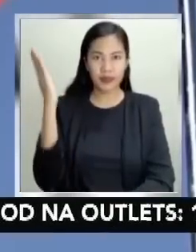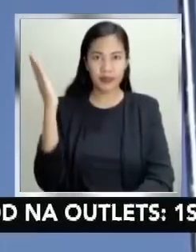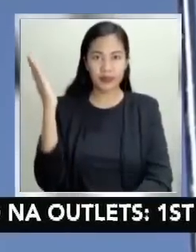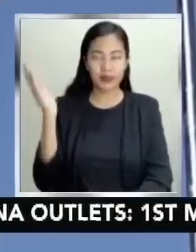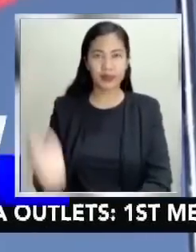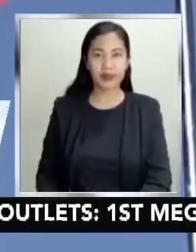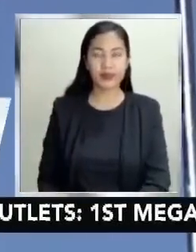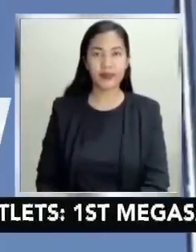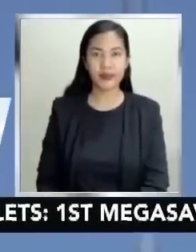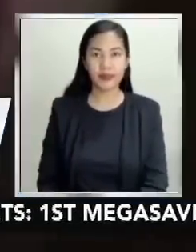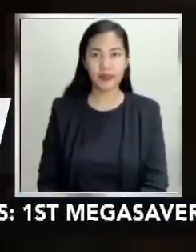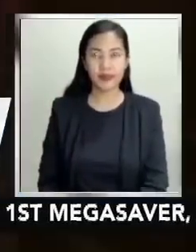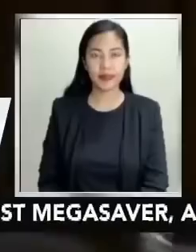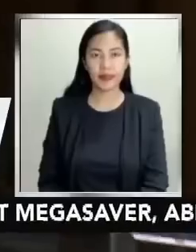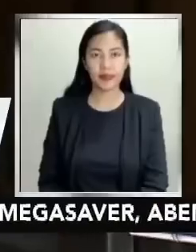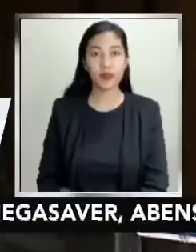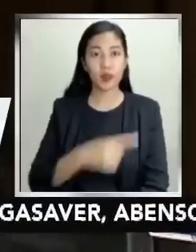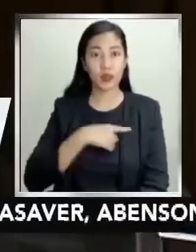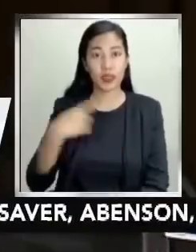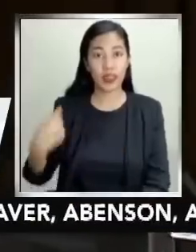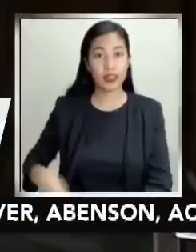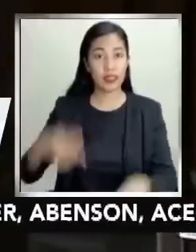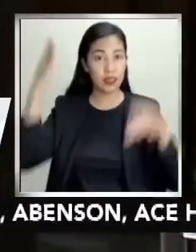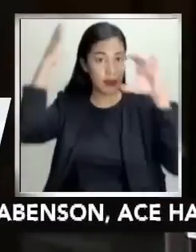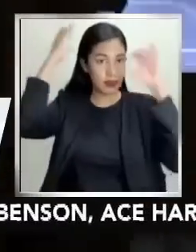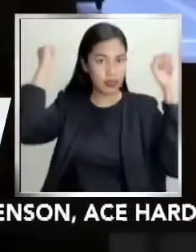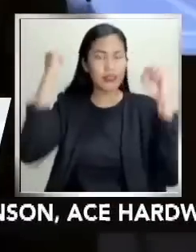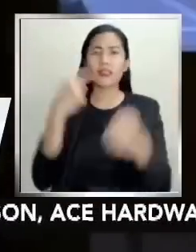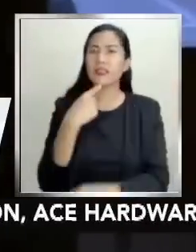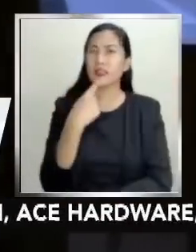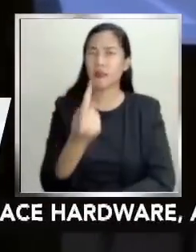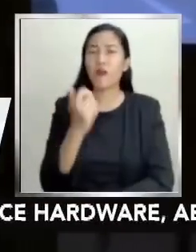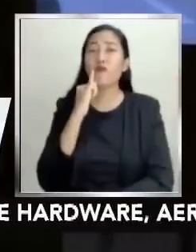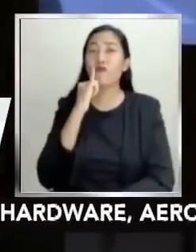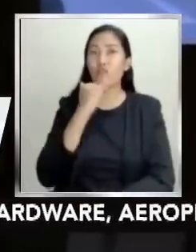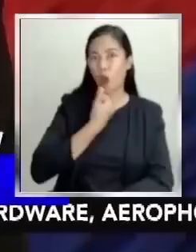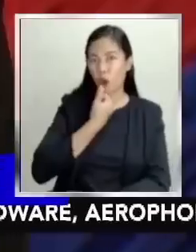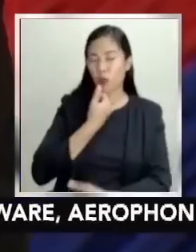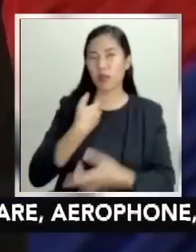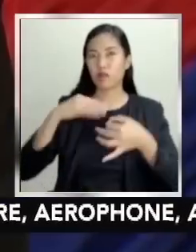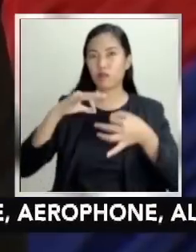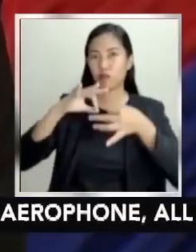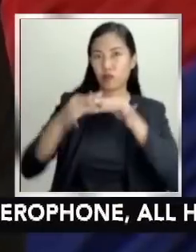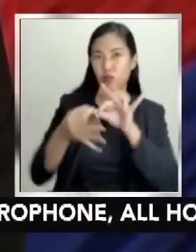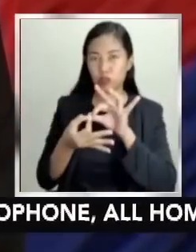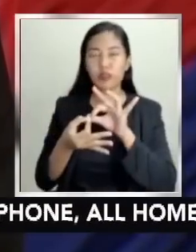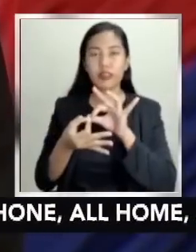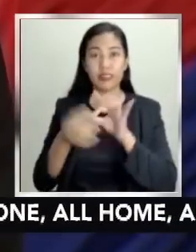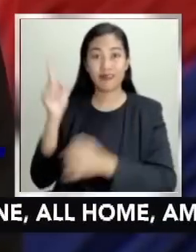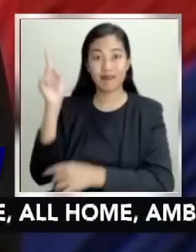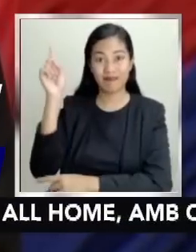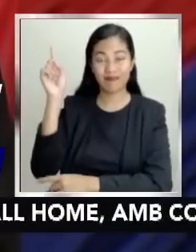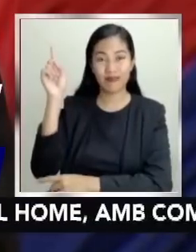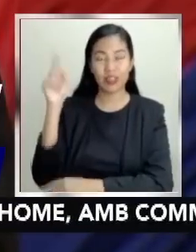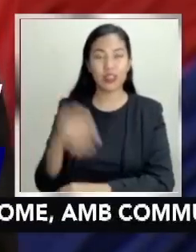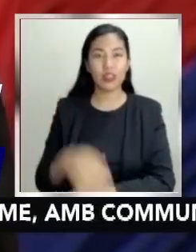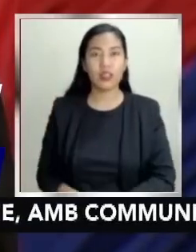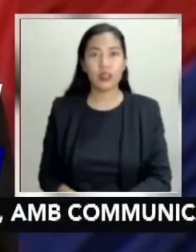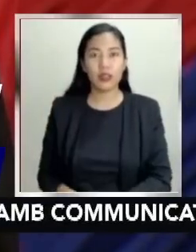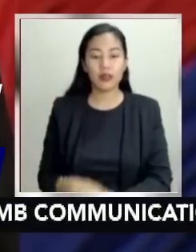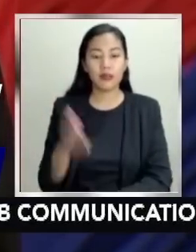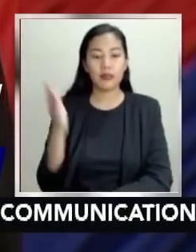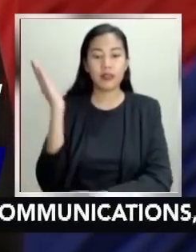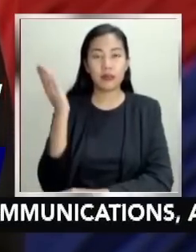Sabi ng Chinese Embassy, misquoted o misinterpreted daw ang mga katagang ito. The Philippines is the vice to